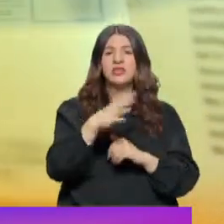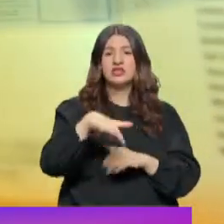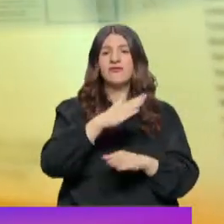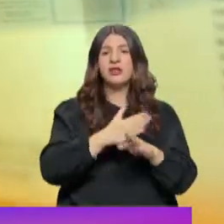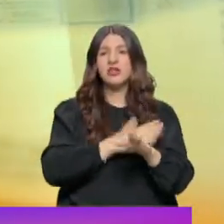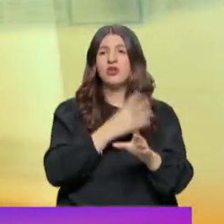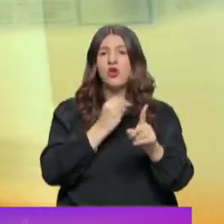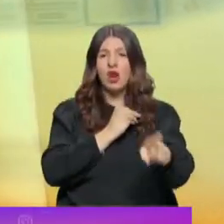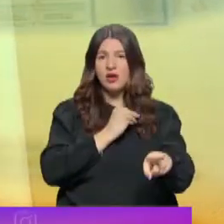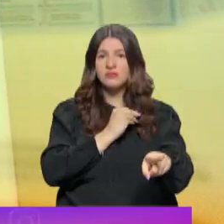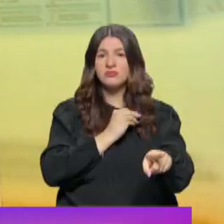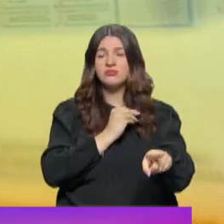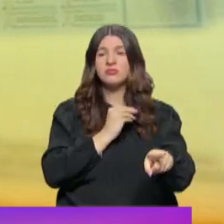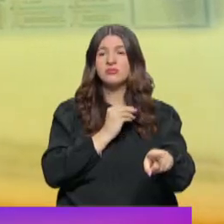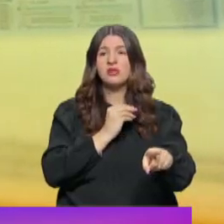olarak